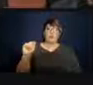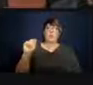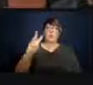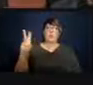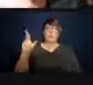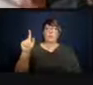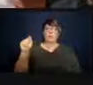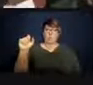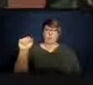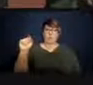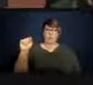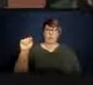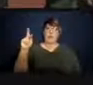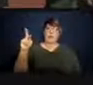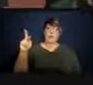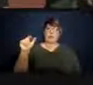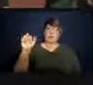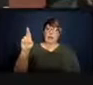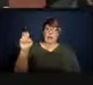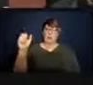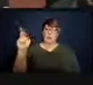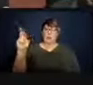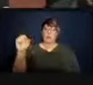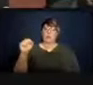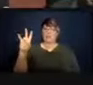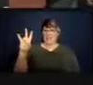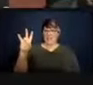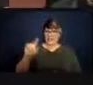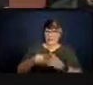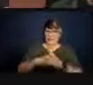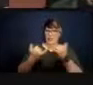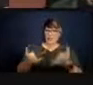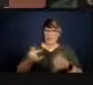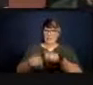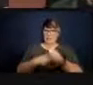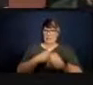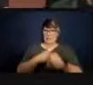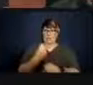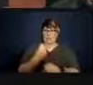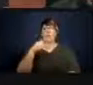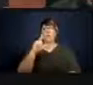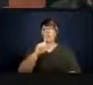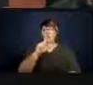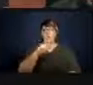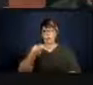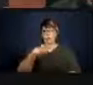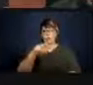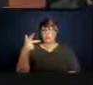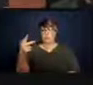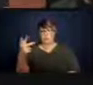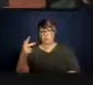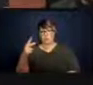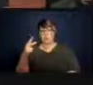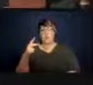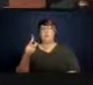المتوسطة توماس جيفرسون، وسبورت، وكاميرر. 8 من المدارس